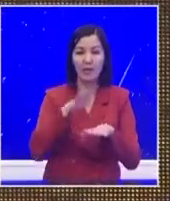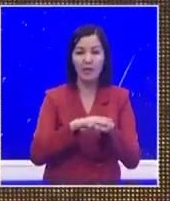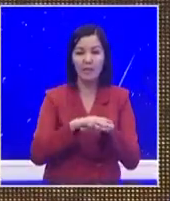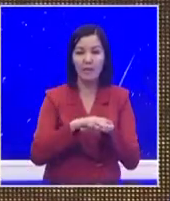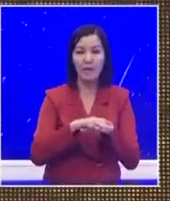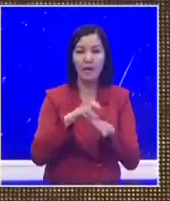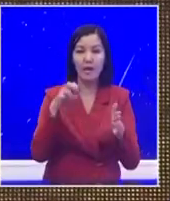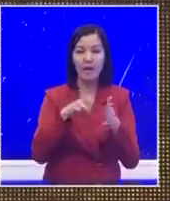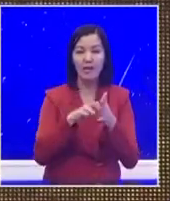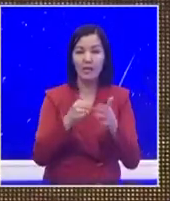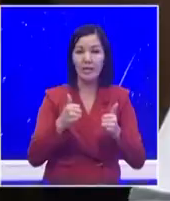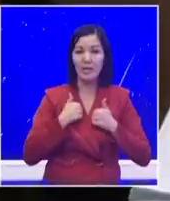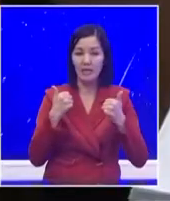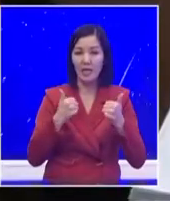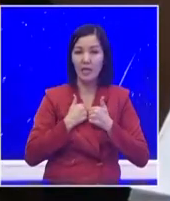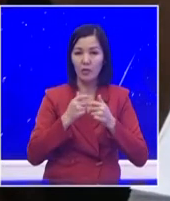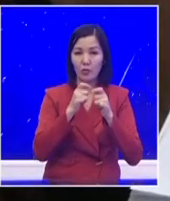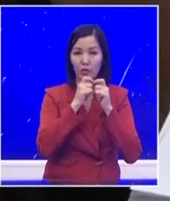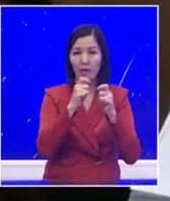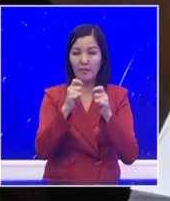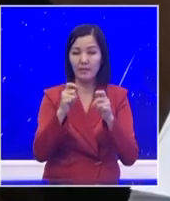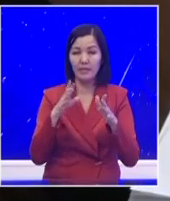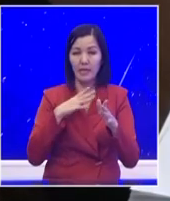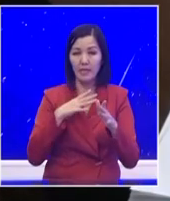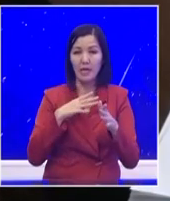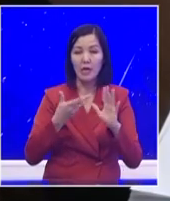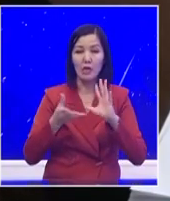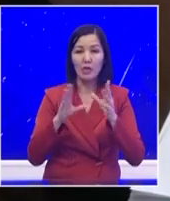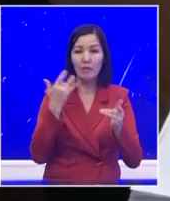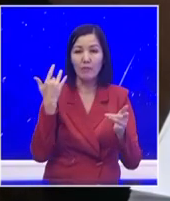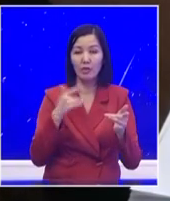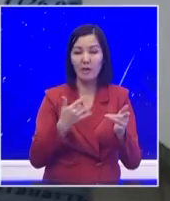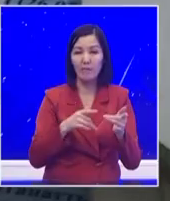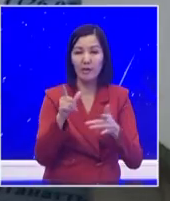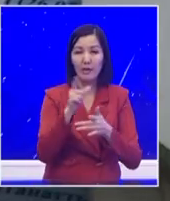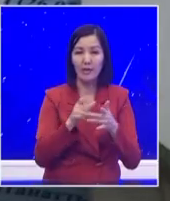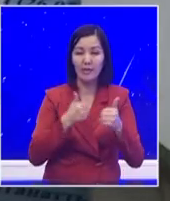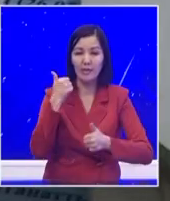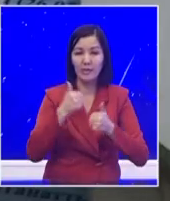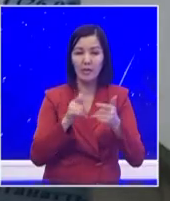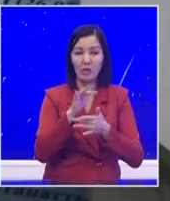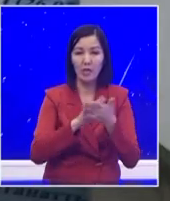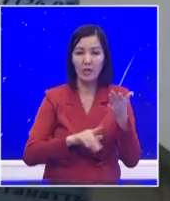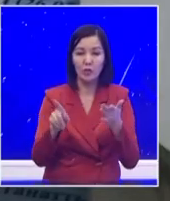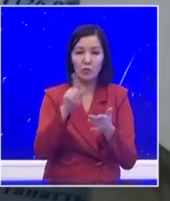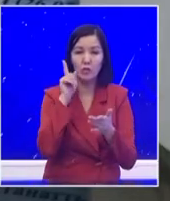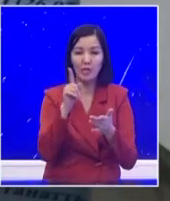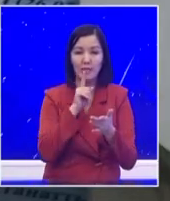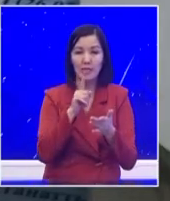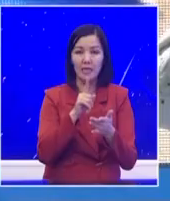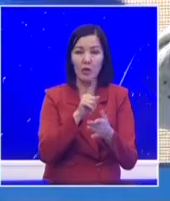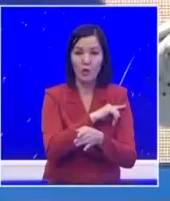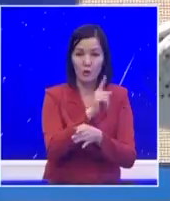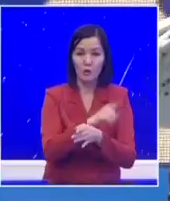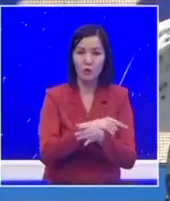алғыс хат пен ынталандыру сыйлықтарын табыстады. Жалпы Жамбыл бабамыздың айтыскерлік дәстүрін жалғастырушы жас өнерпаздардың қарымы жыл